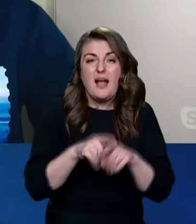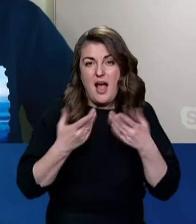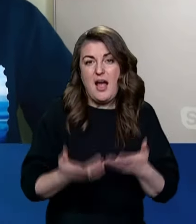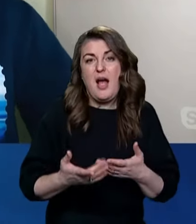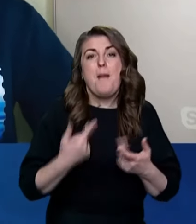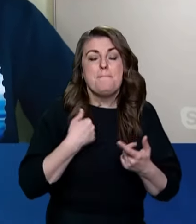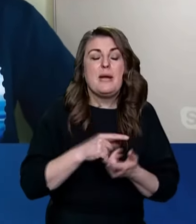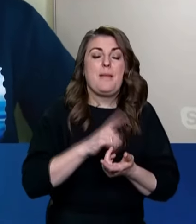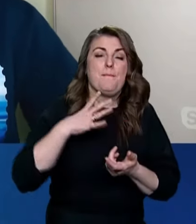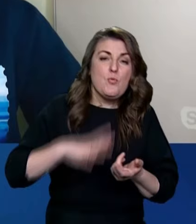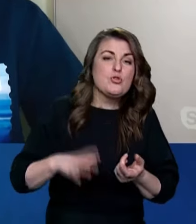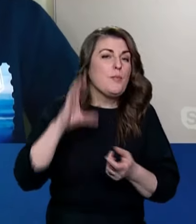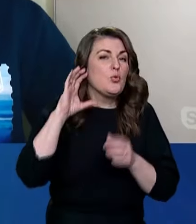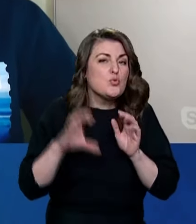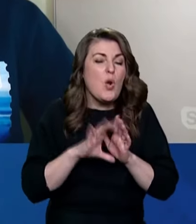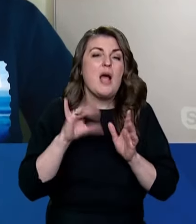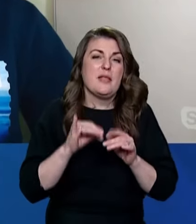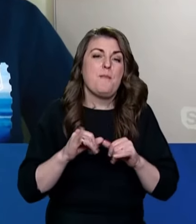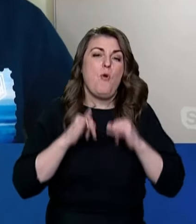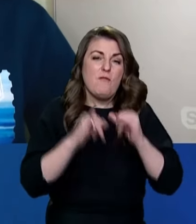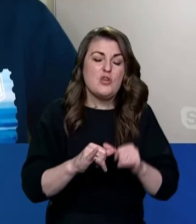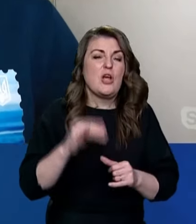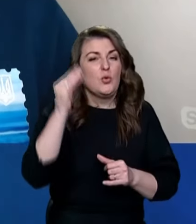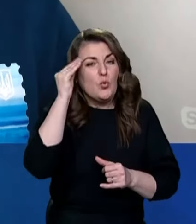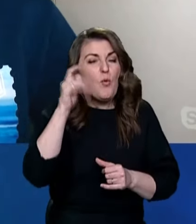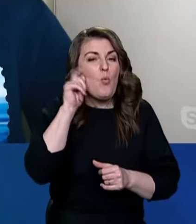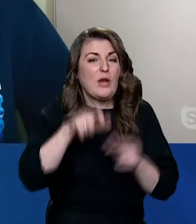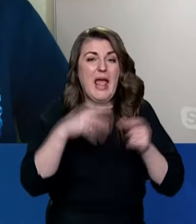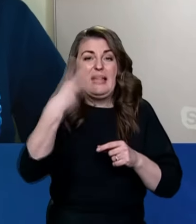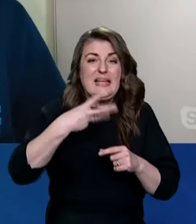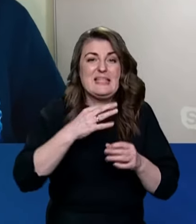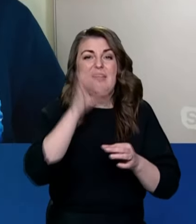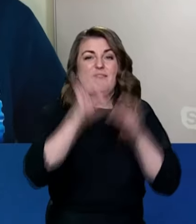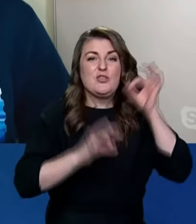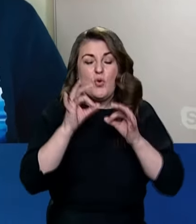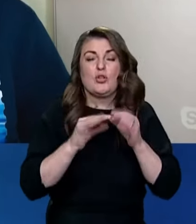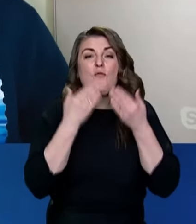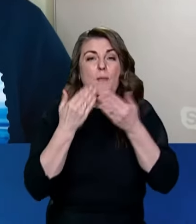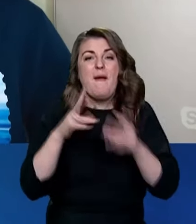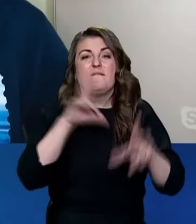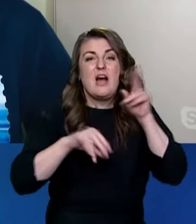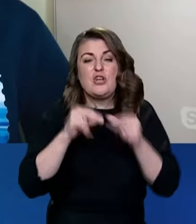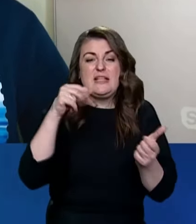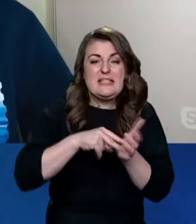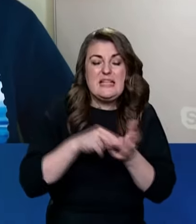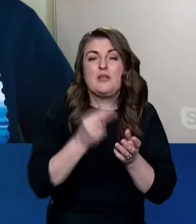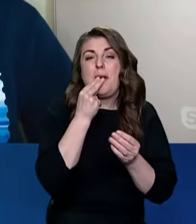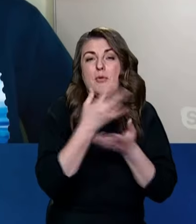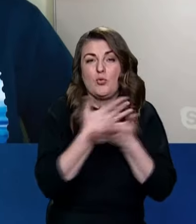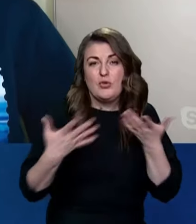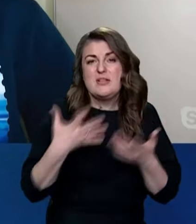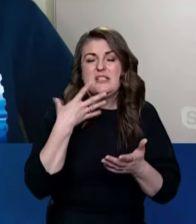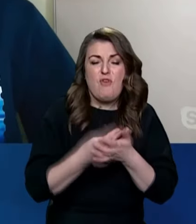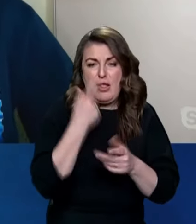і ми мусимо дослухатися і поважати думку українців. 30% опитаних вважають ціни на продукти харчування